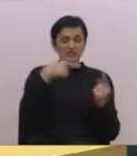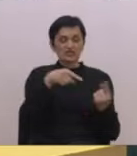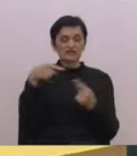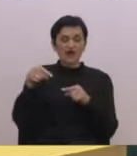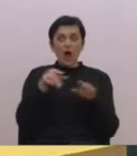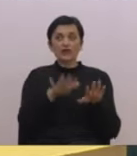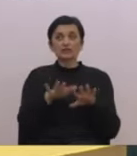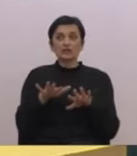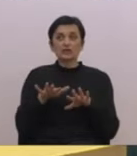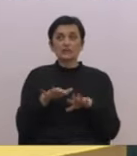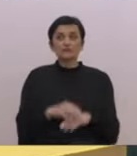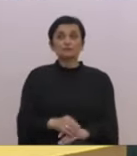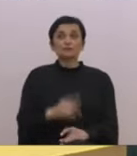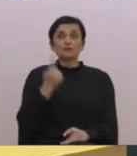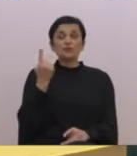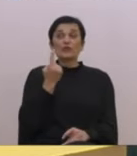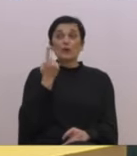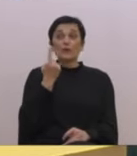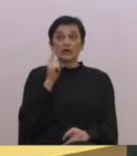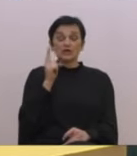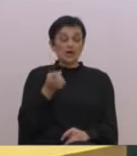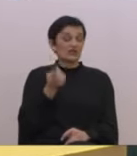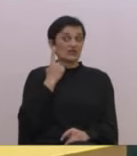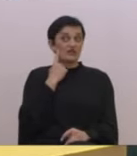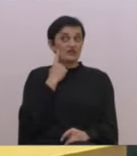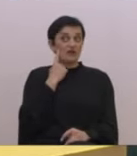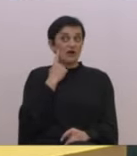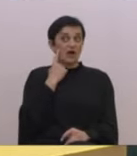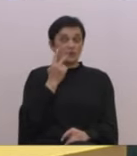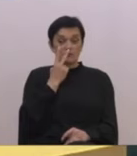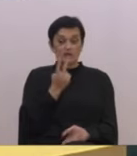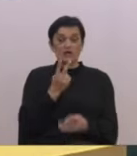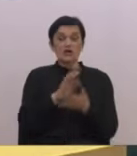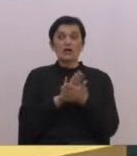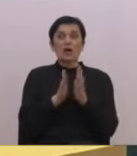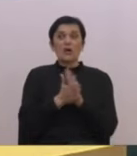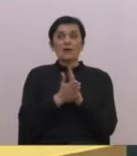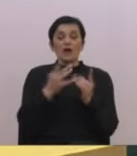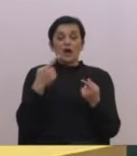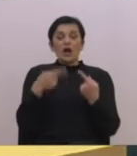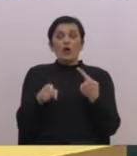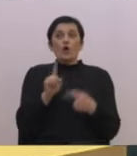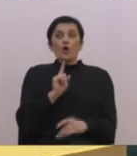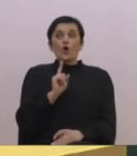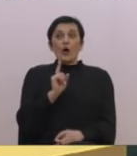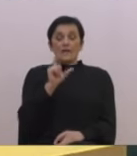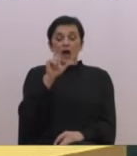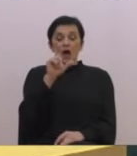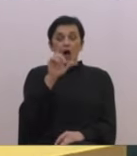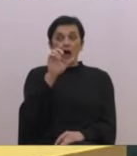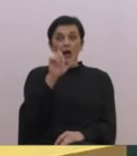ადგილებისგან? პირველი რას თვალში გეცემა და რას განაპირობებს იმ განსხვავებას არის ის, რომ